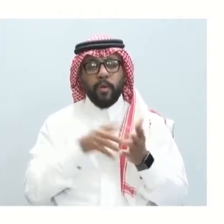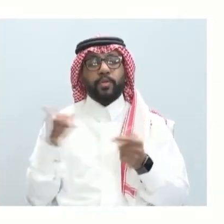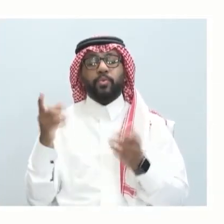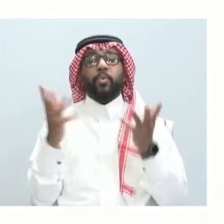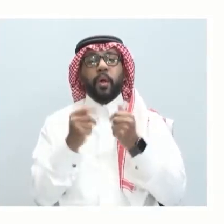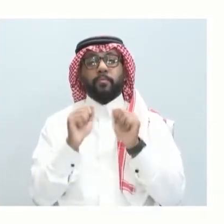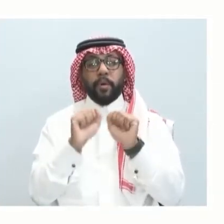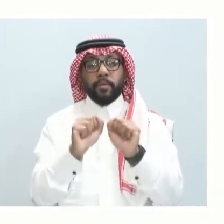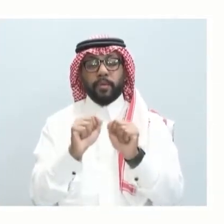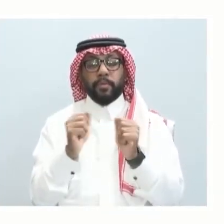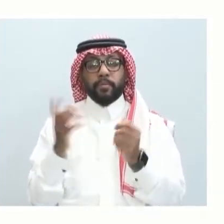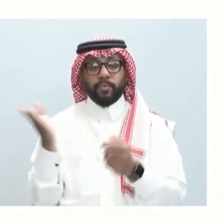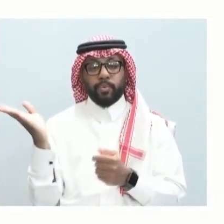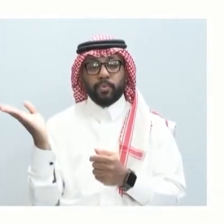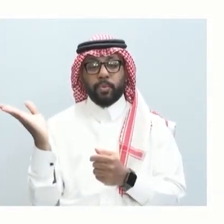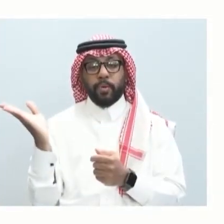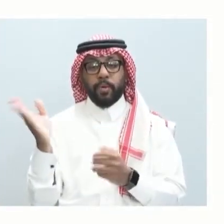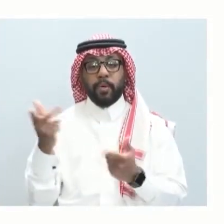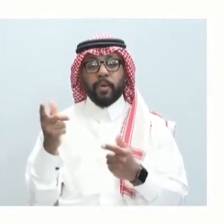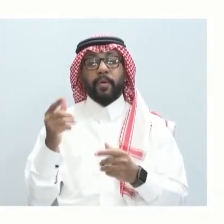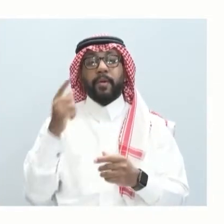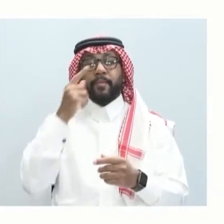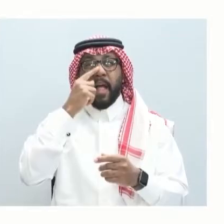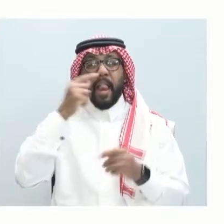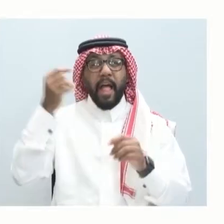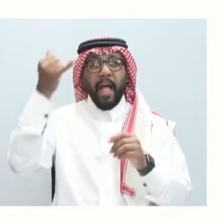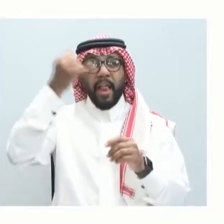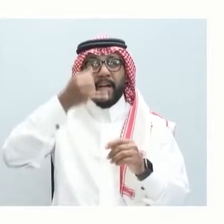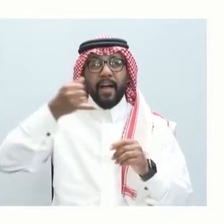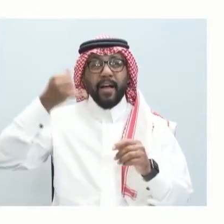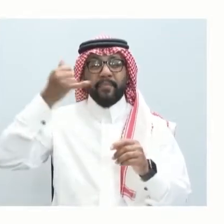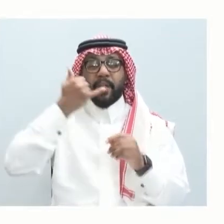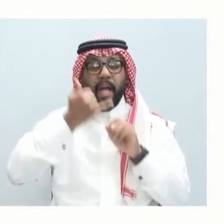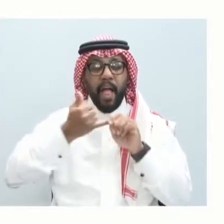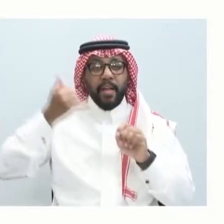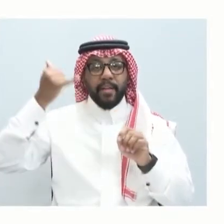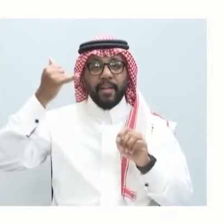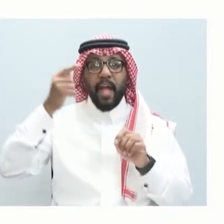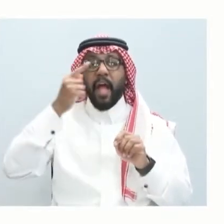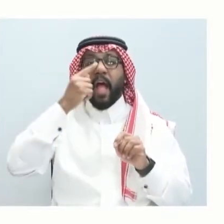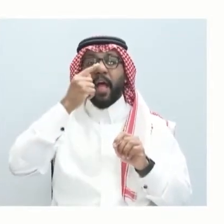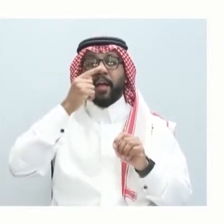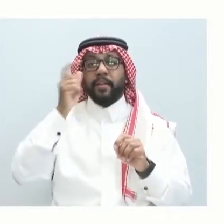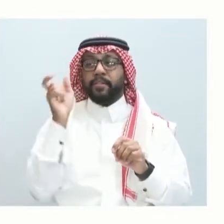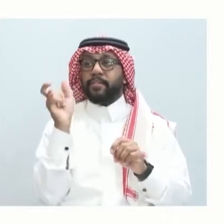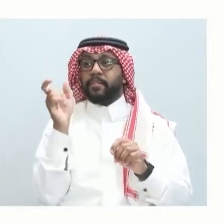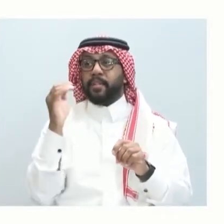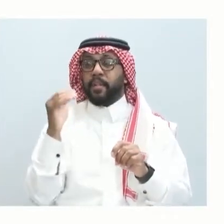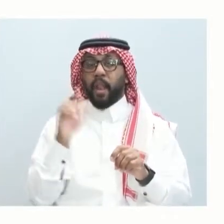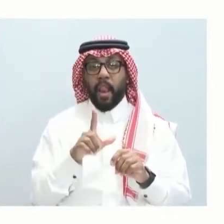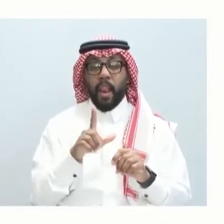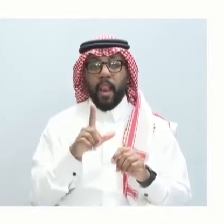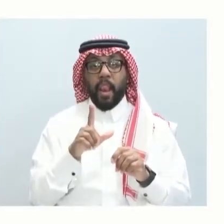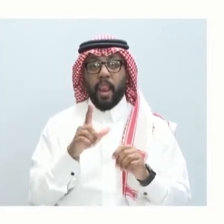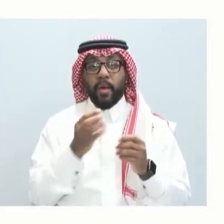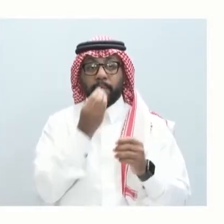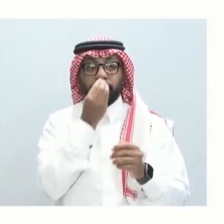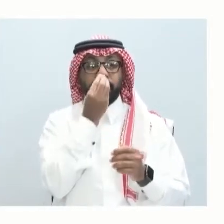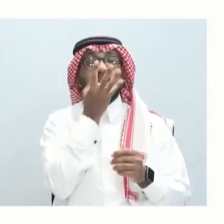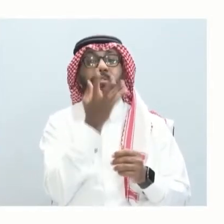الان وقفت عشر نهلات على زهره اذا هذا المعطى الاول انه هنالك